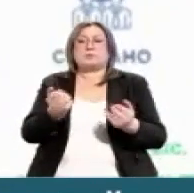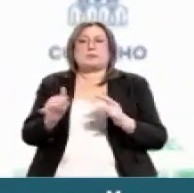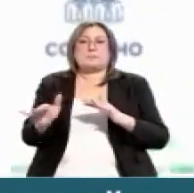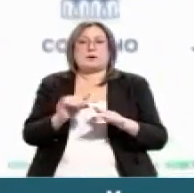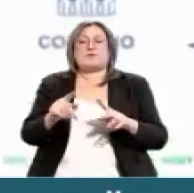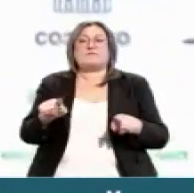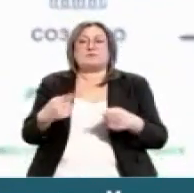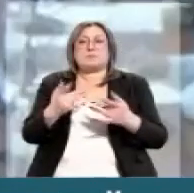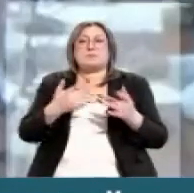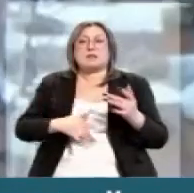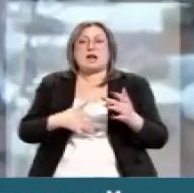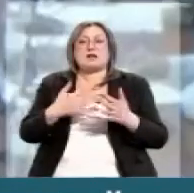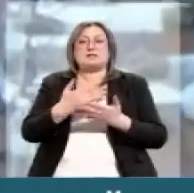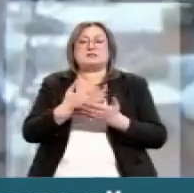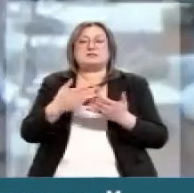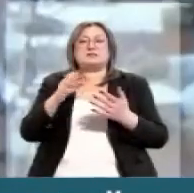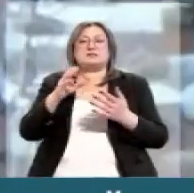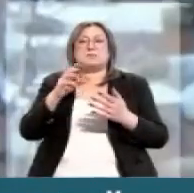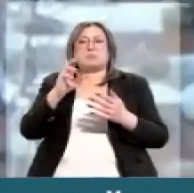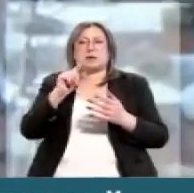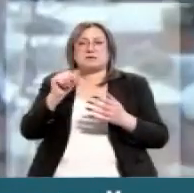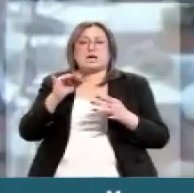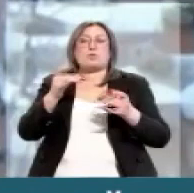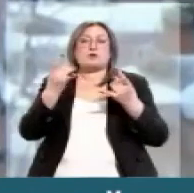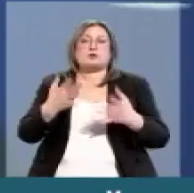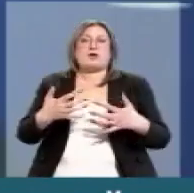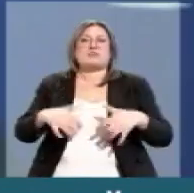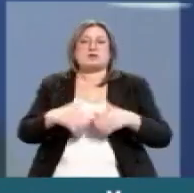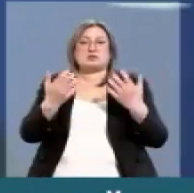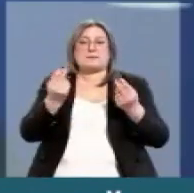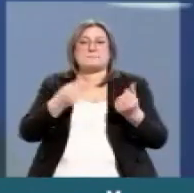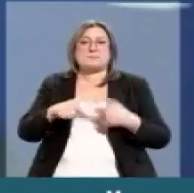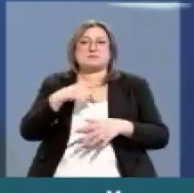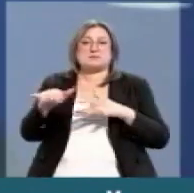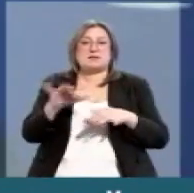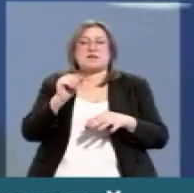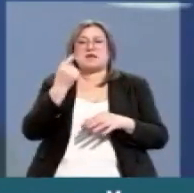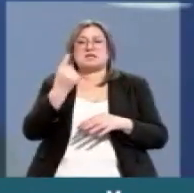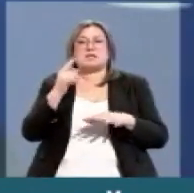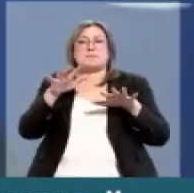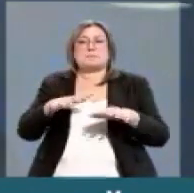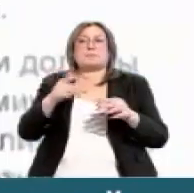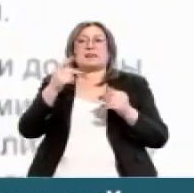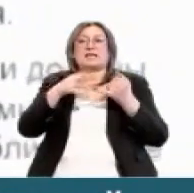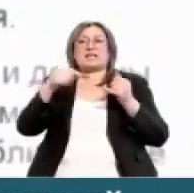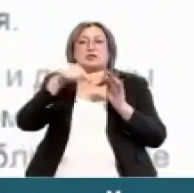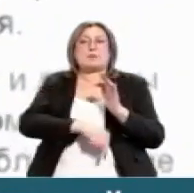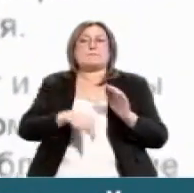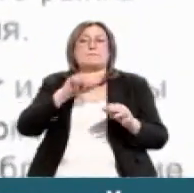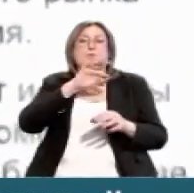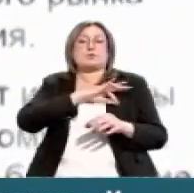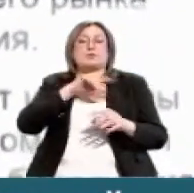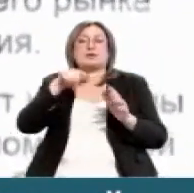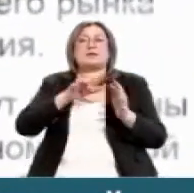по восполнению минерально-сырьевой базы, упрощению и автоматизации бизнес-процессов на единой платформе недропользователей,